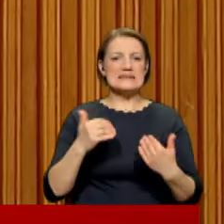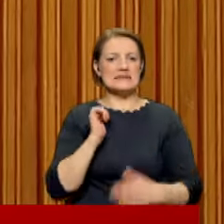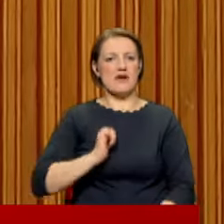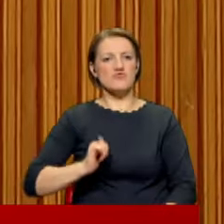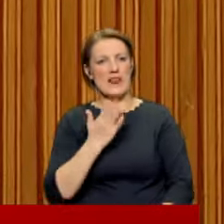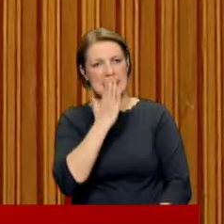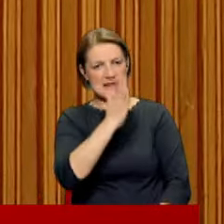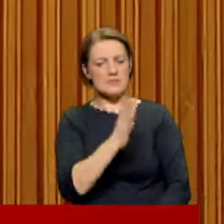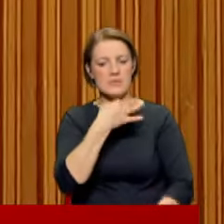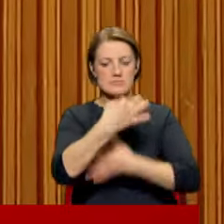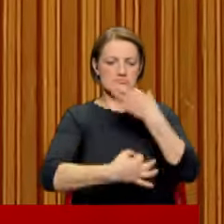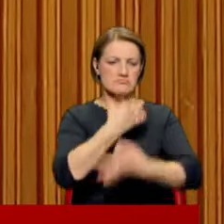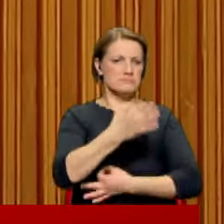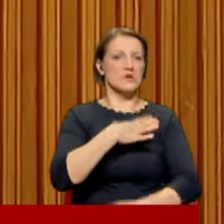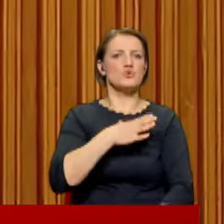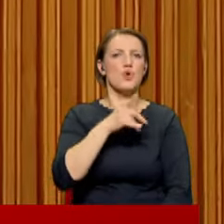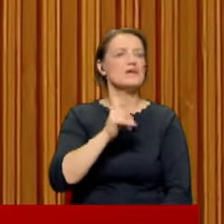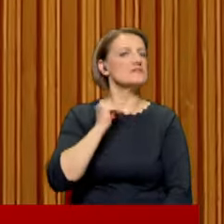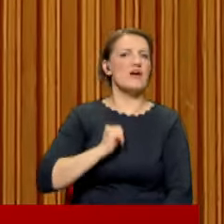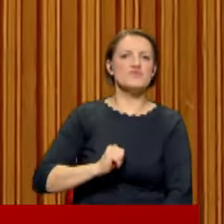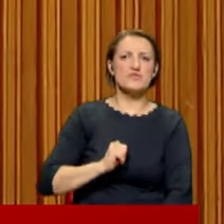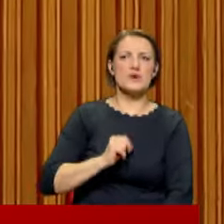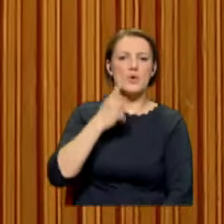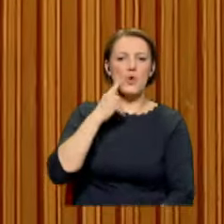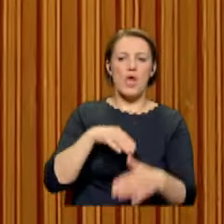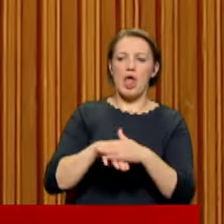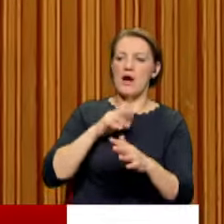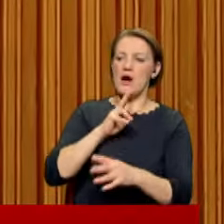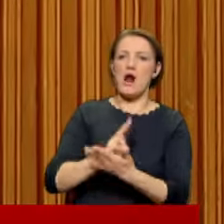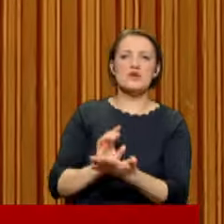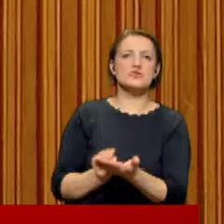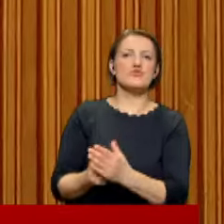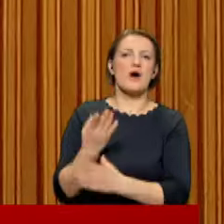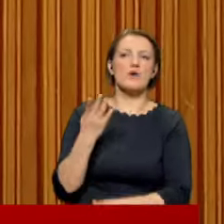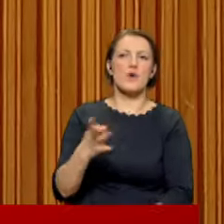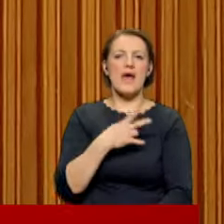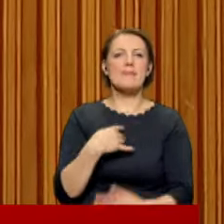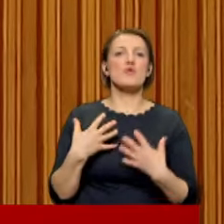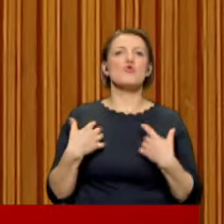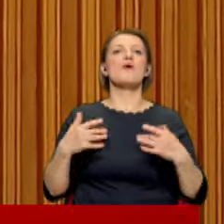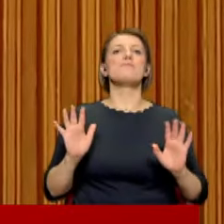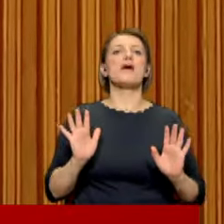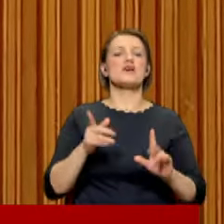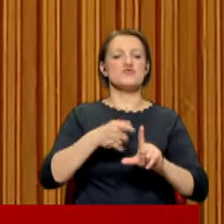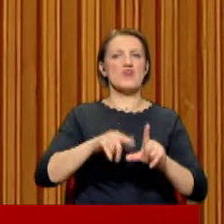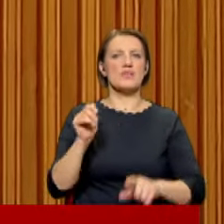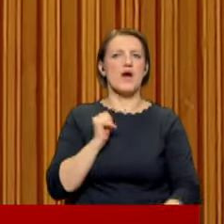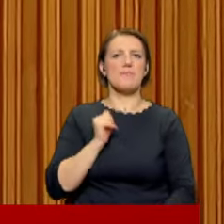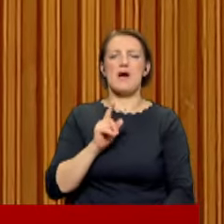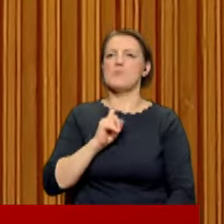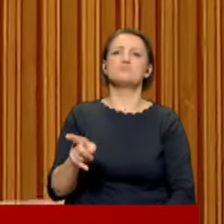gidip ifade vermek istiyor. Savcı gözaltı kararı çıkarttırıyor. Emniyete güvenmeyip jandarmaya